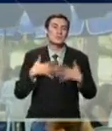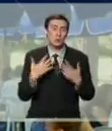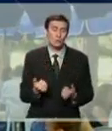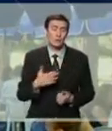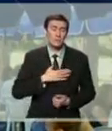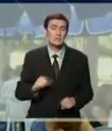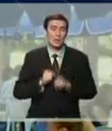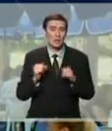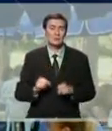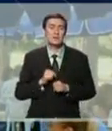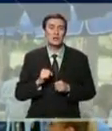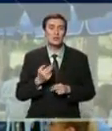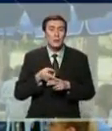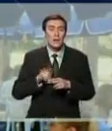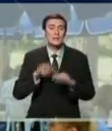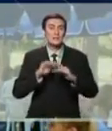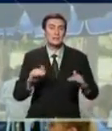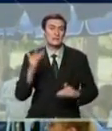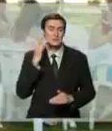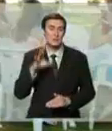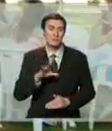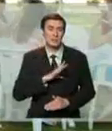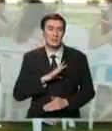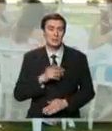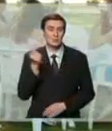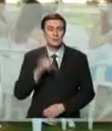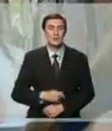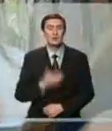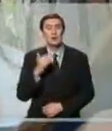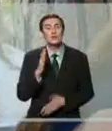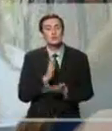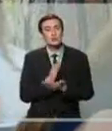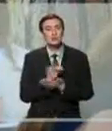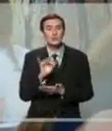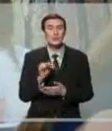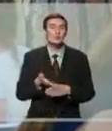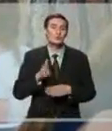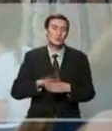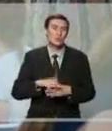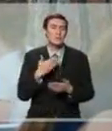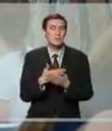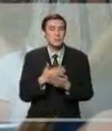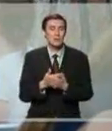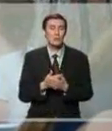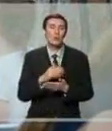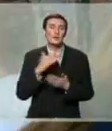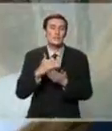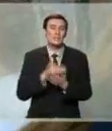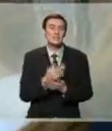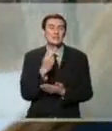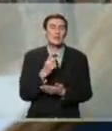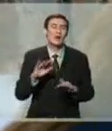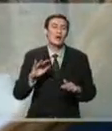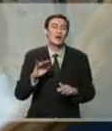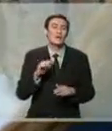есть мы стараемся, чтобы эти дети всегда были на виду у нас. Тем не менее, существуют и драматичные примеры. По статистике, в 2 случаях